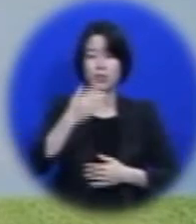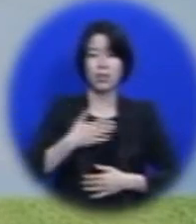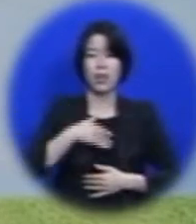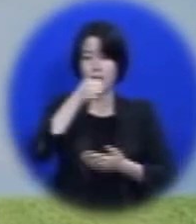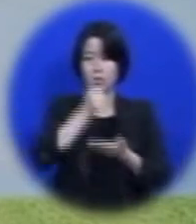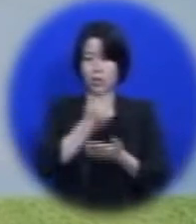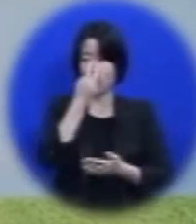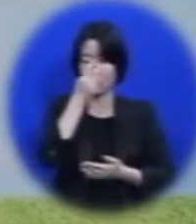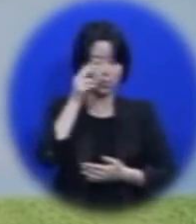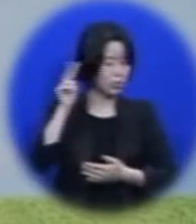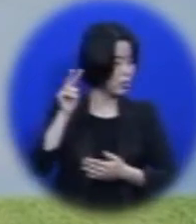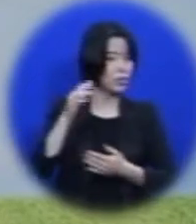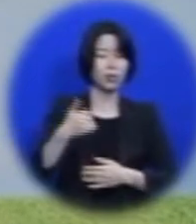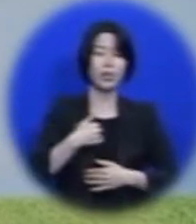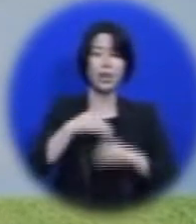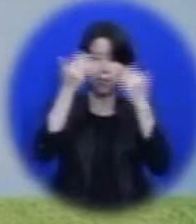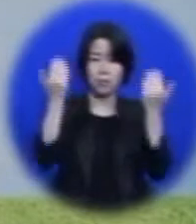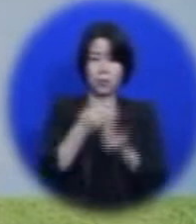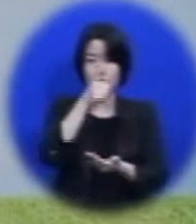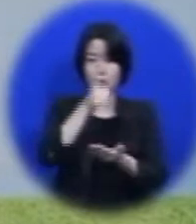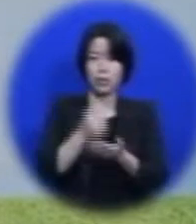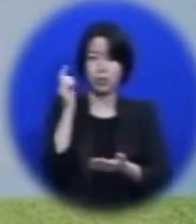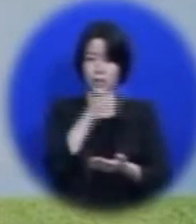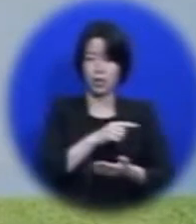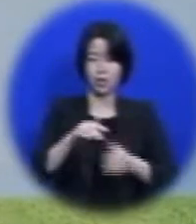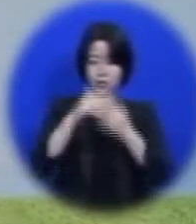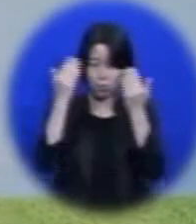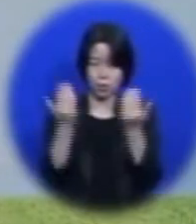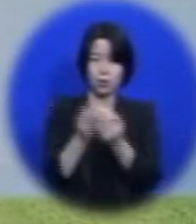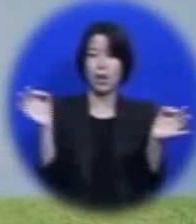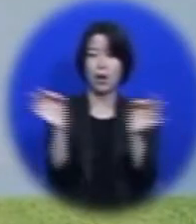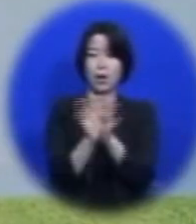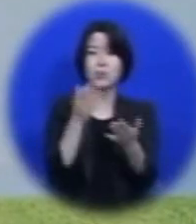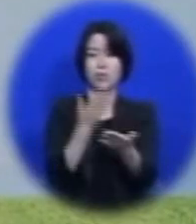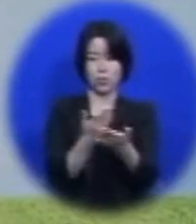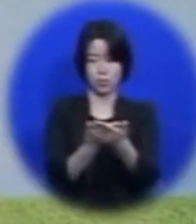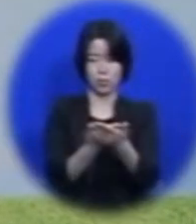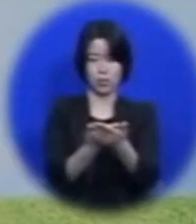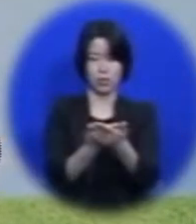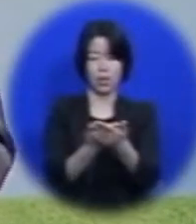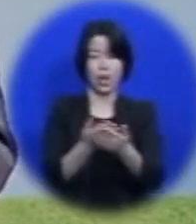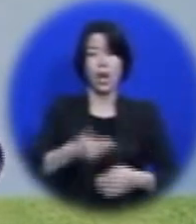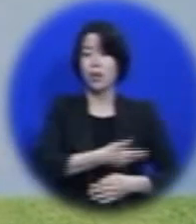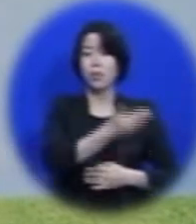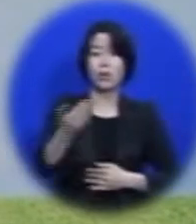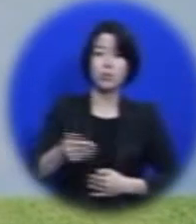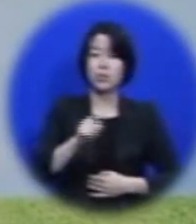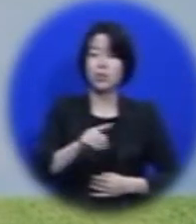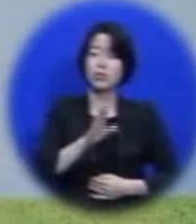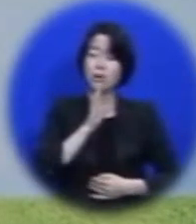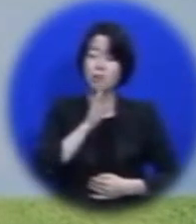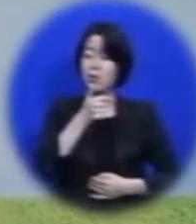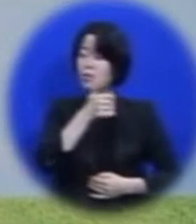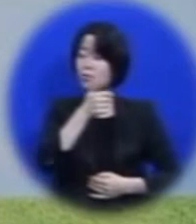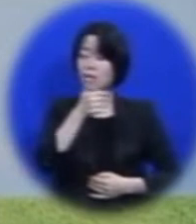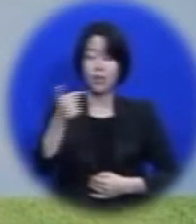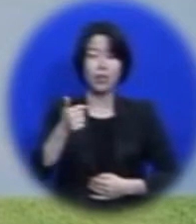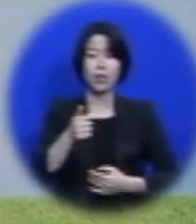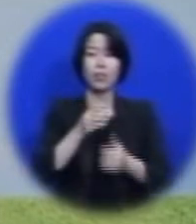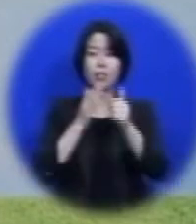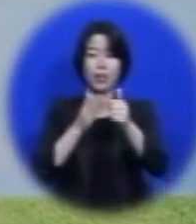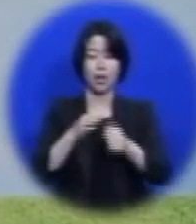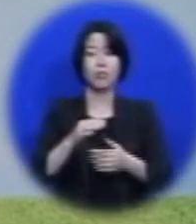죄에서 돌리시고 내 모든 죄악을 없애주십시오. 여러분 이거 정말 대단한